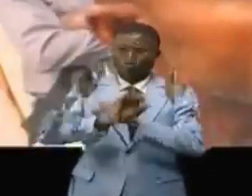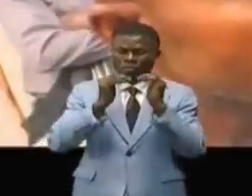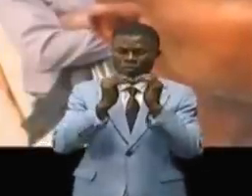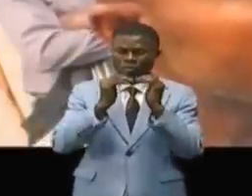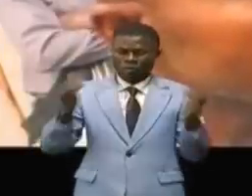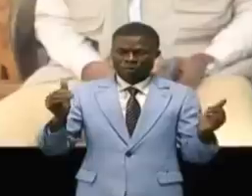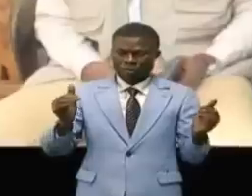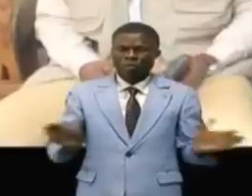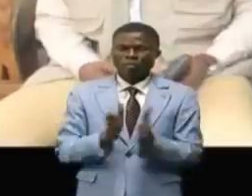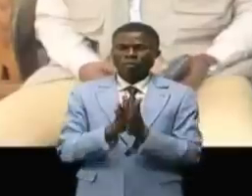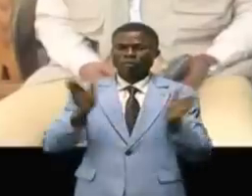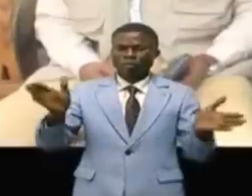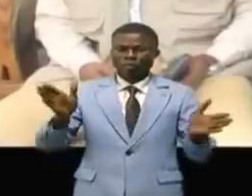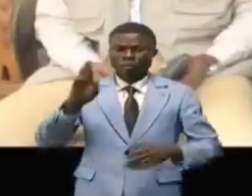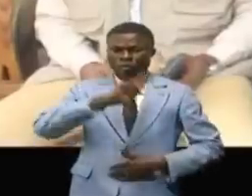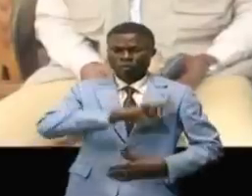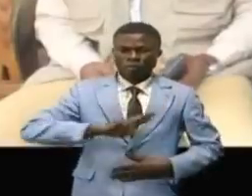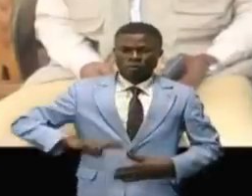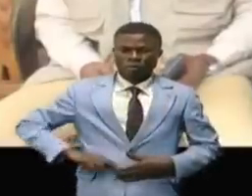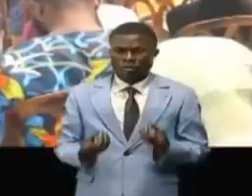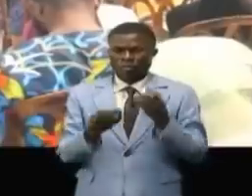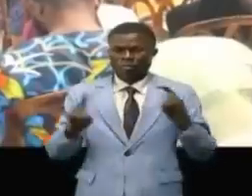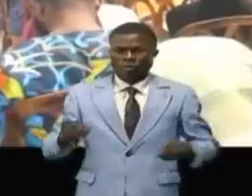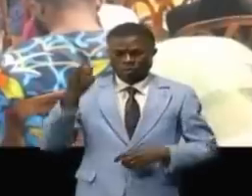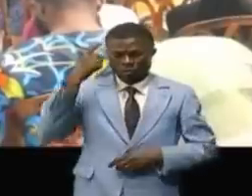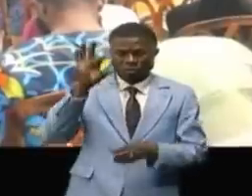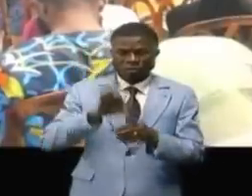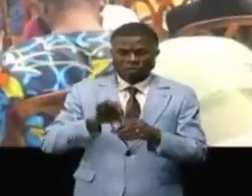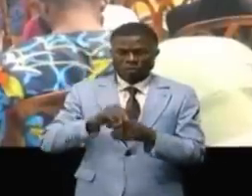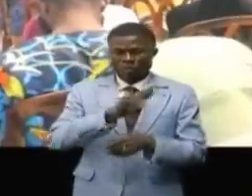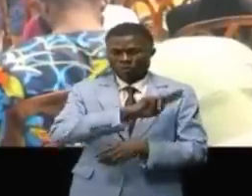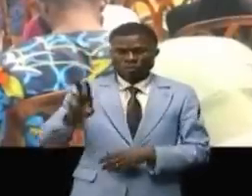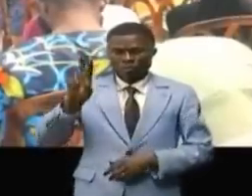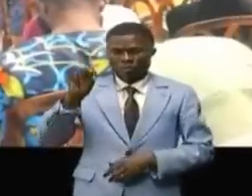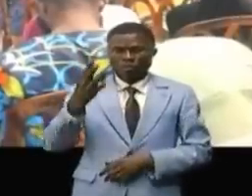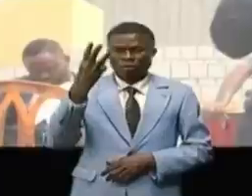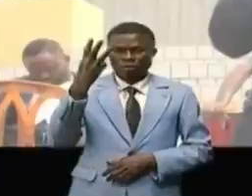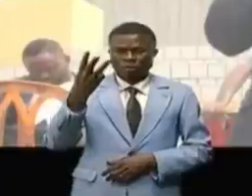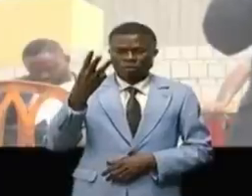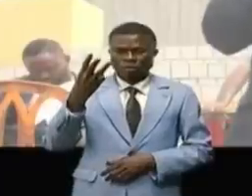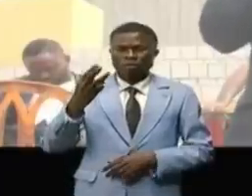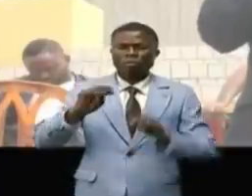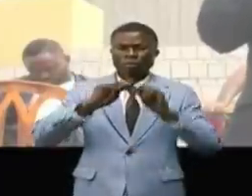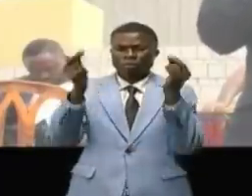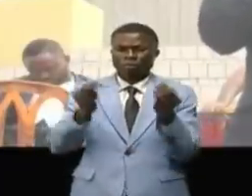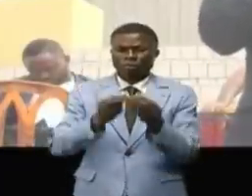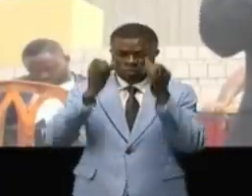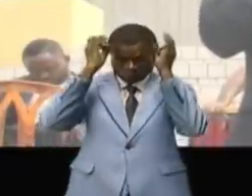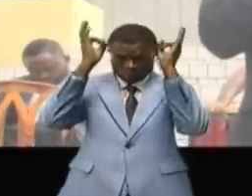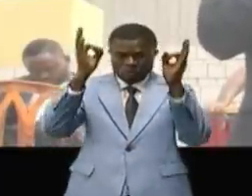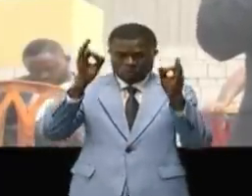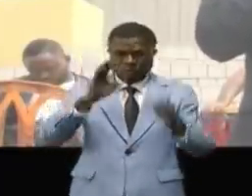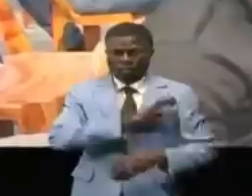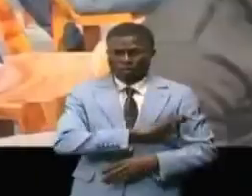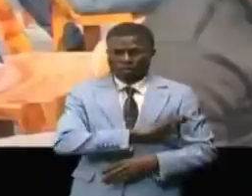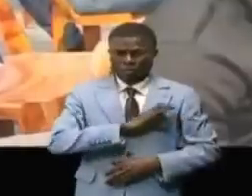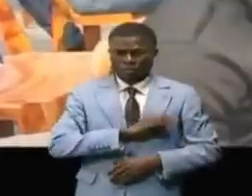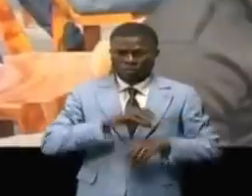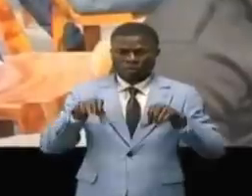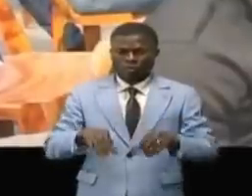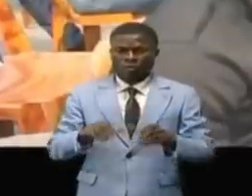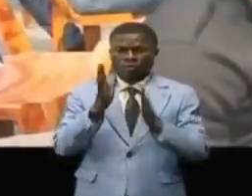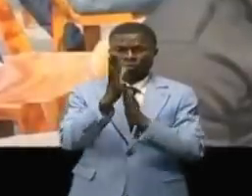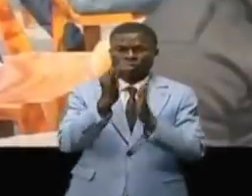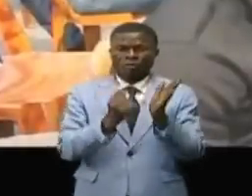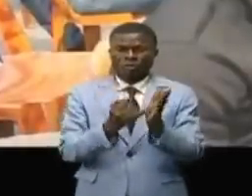inclusion RDC horizon 2023 c'est une initiative du réseau d'éducation civique Congo résique qui durera 16 mois